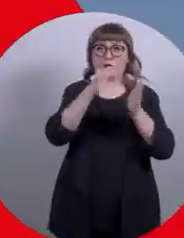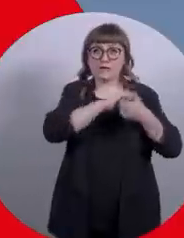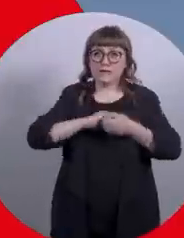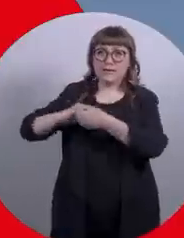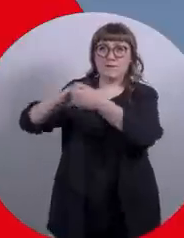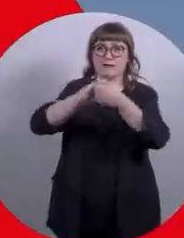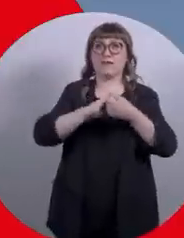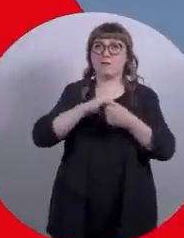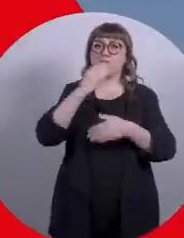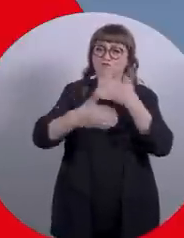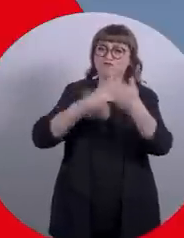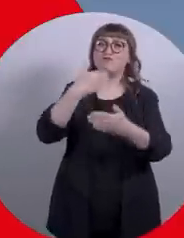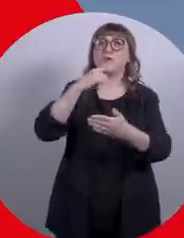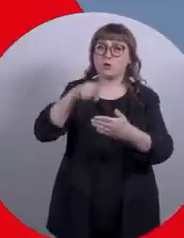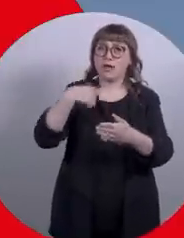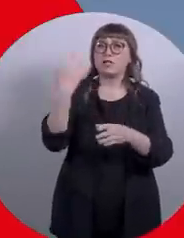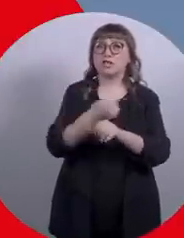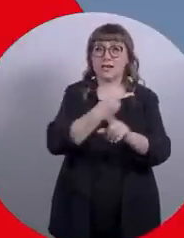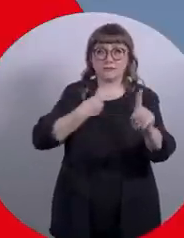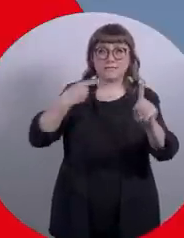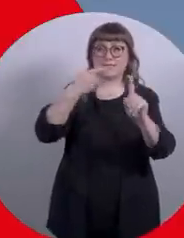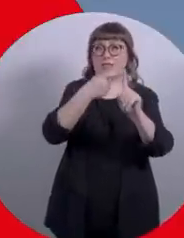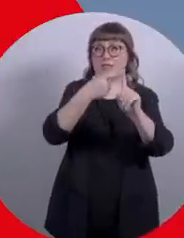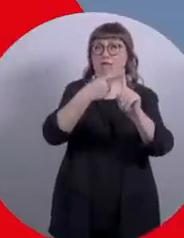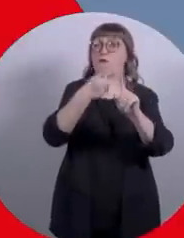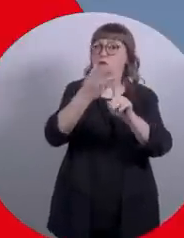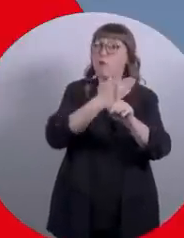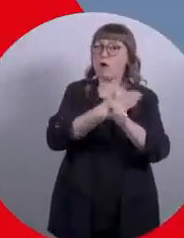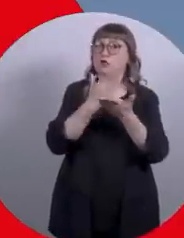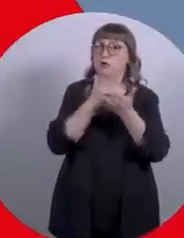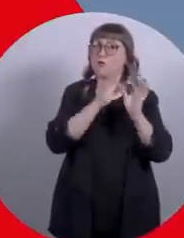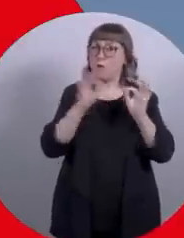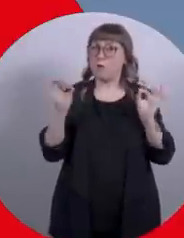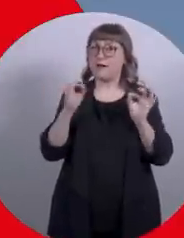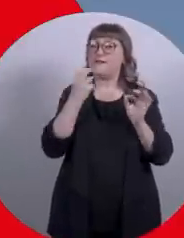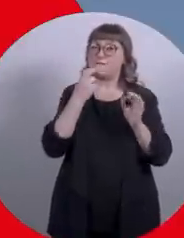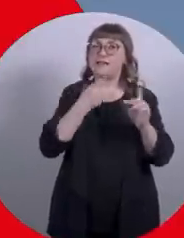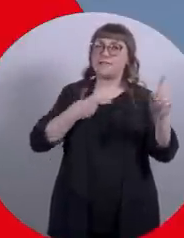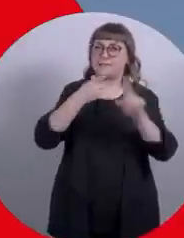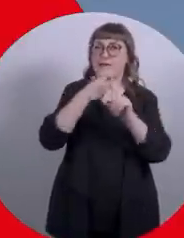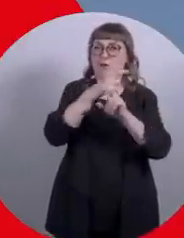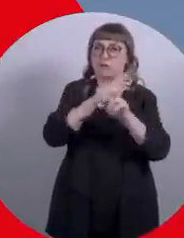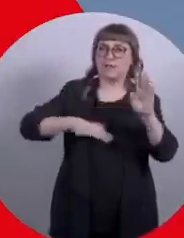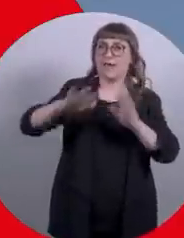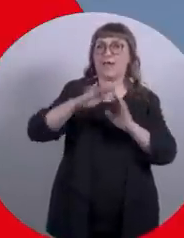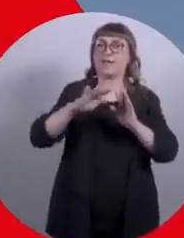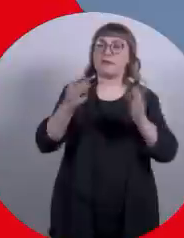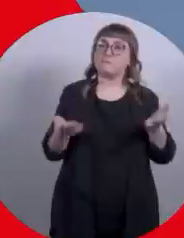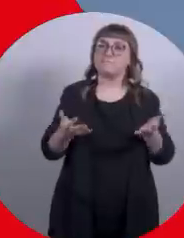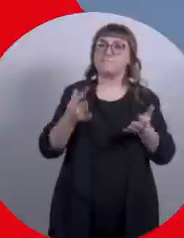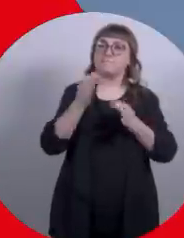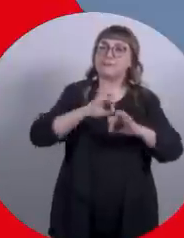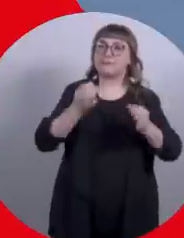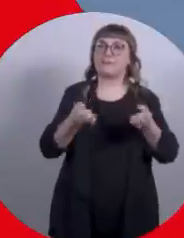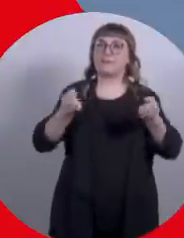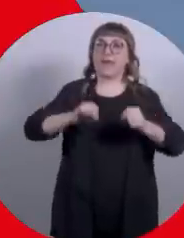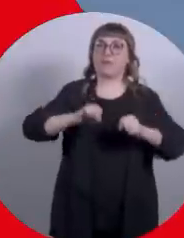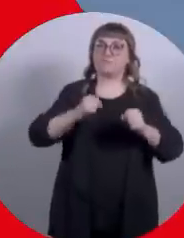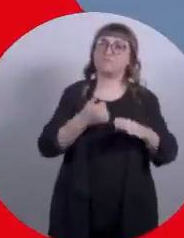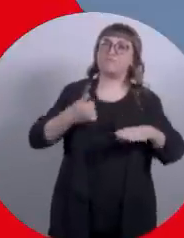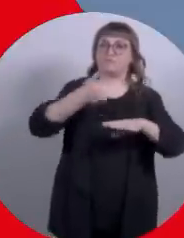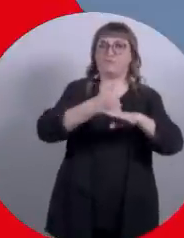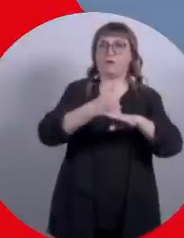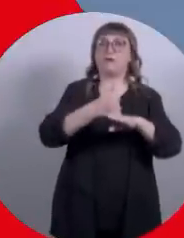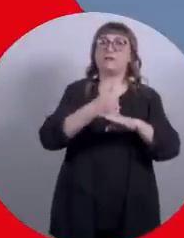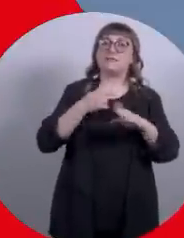formuliert haben dieses Ziel dass wir uns vornehmen und stärkste Kraft in Österreich zu werden Inhalte umzusetzen für die Menschen für die Bevölkerung